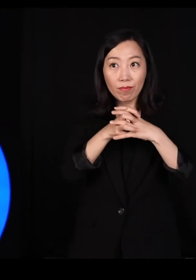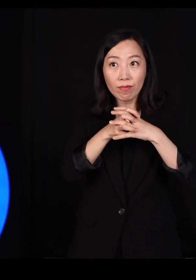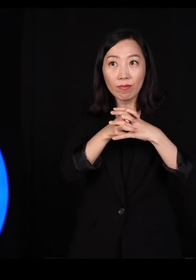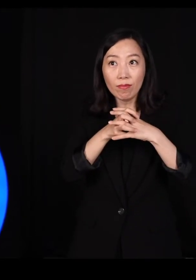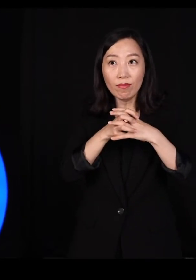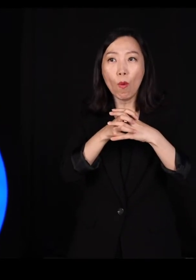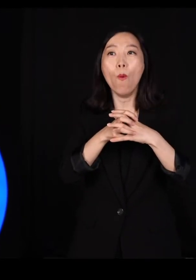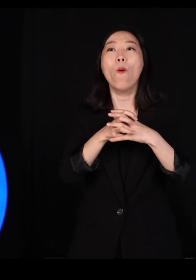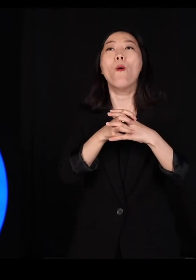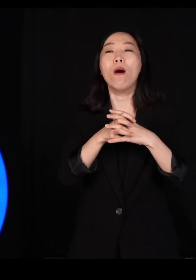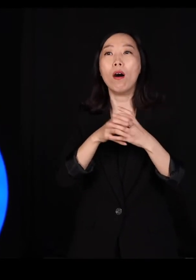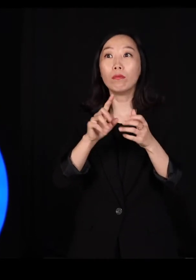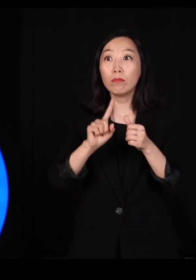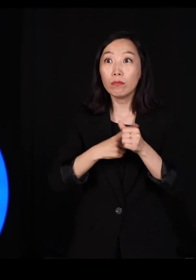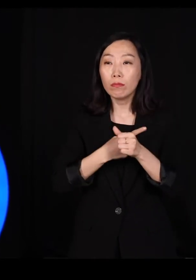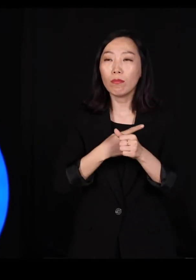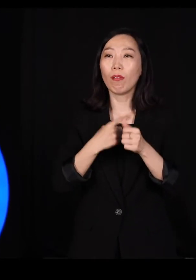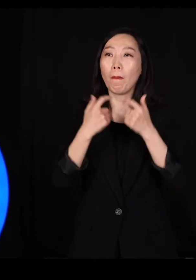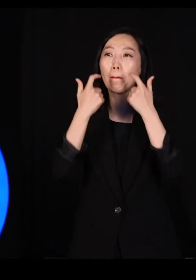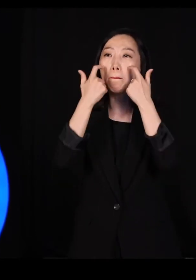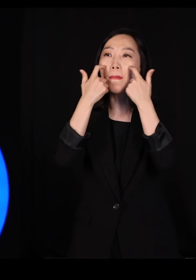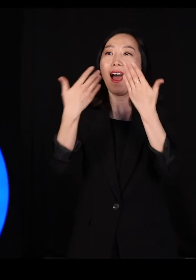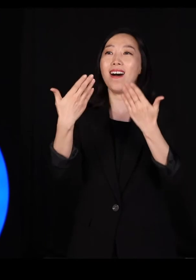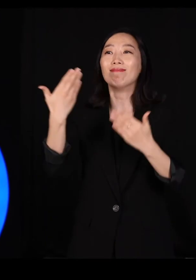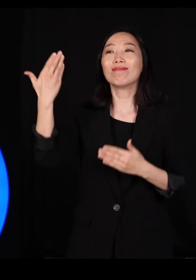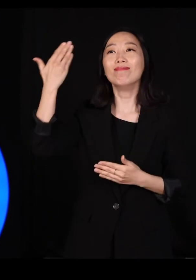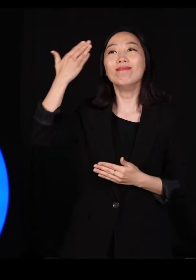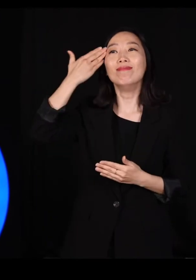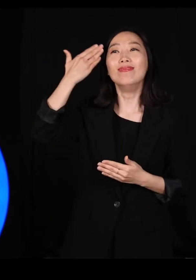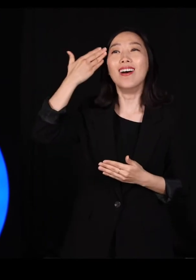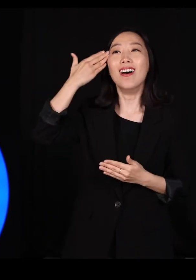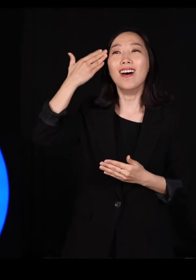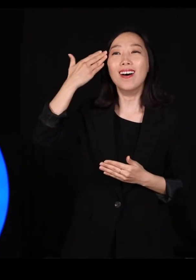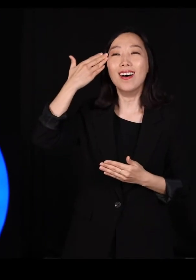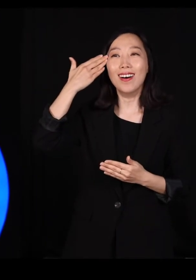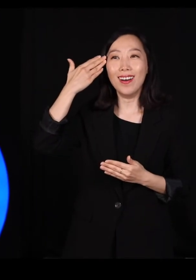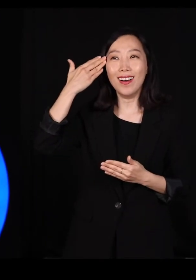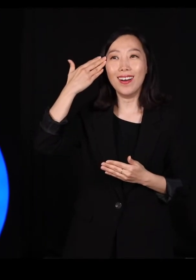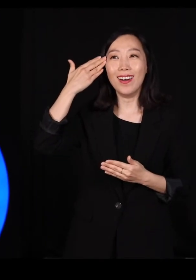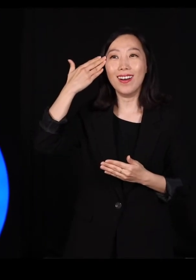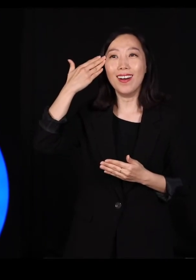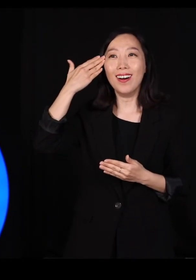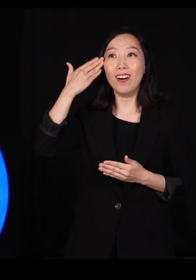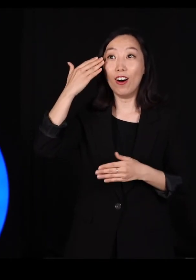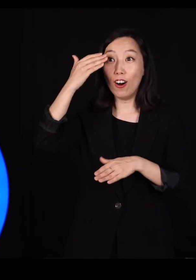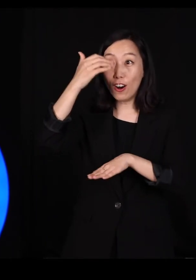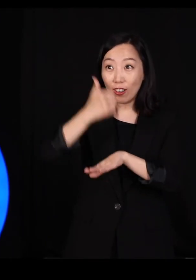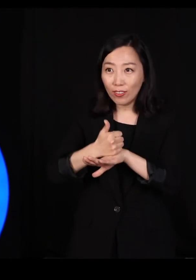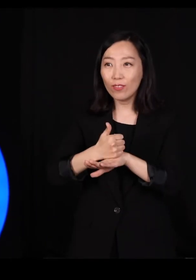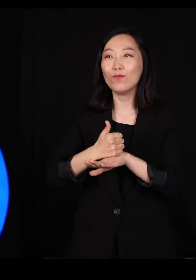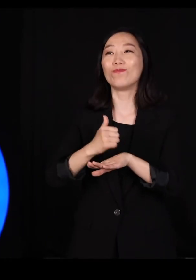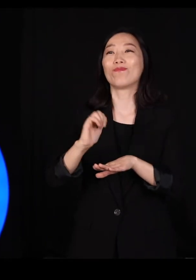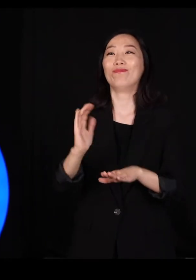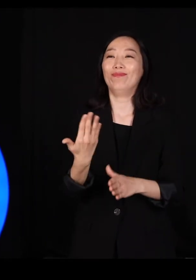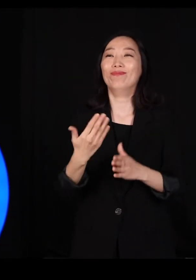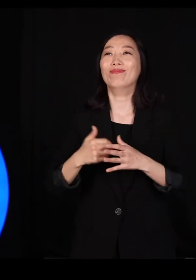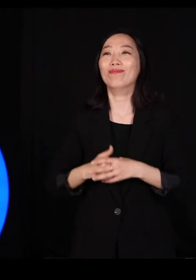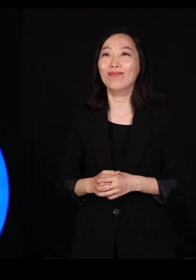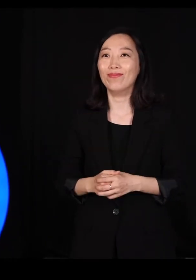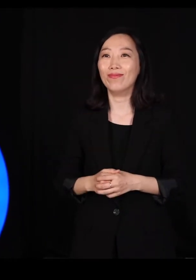취합하고 종합하면서 보다 어 정확한 그런 지식과 결론에 이를 수 있다는